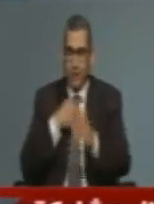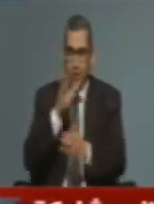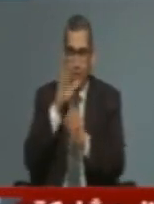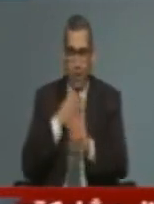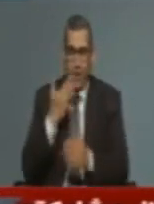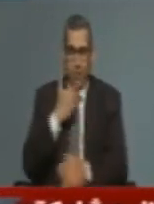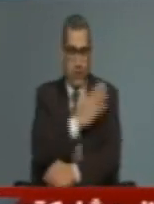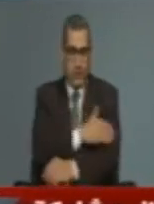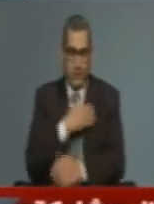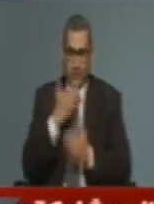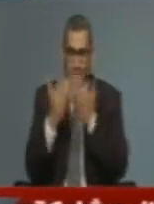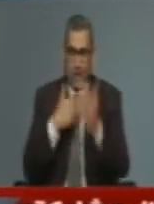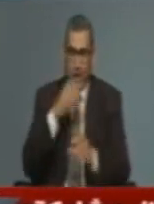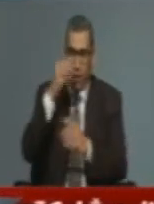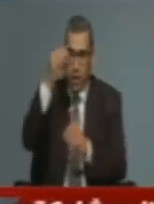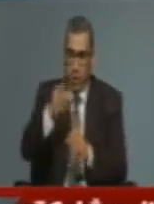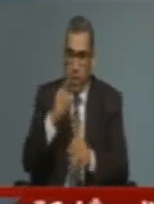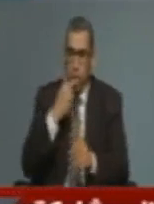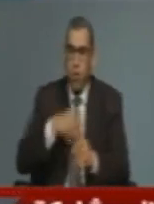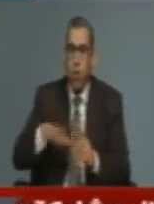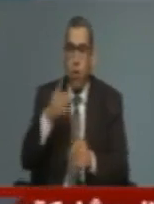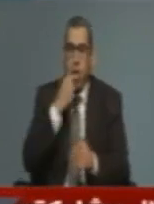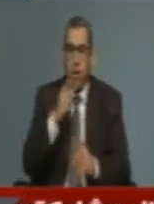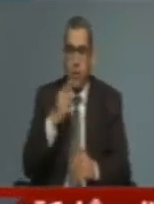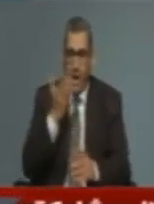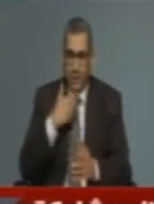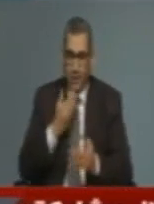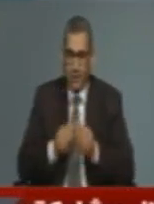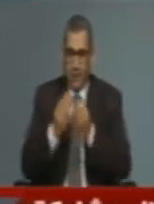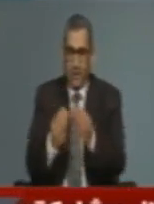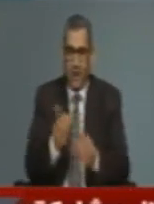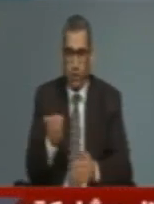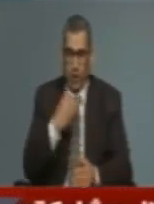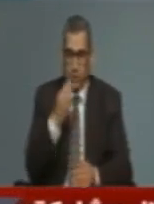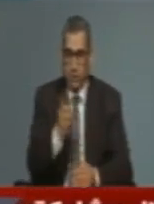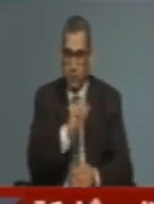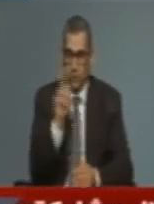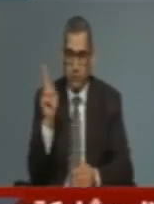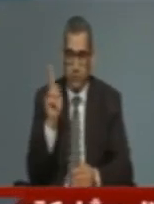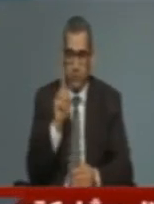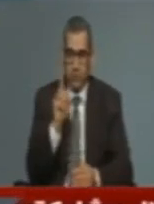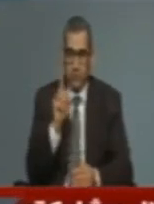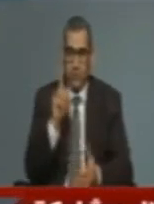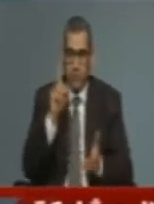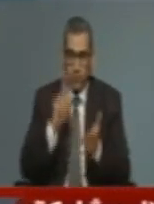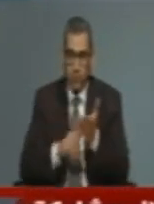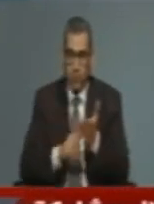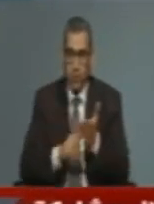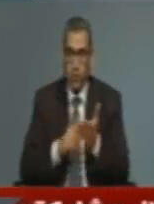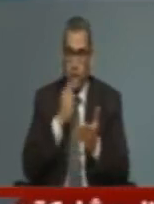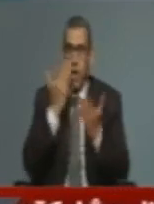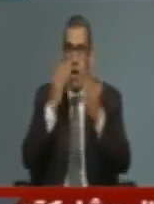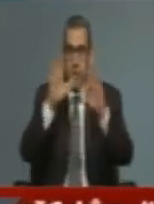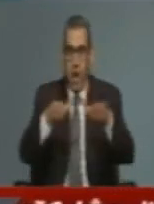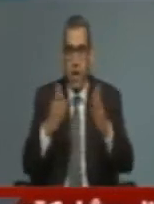دي فلوس مصر، يعني مش صحيح ده يخليك ويخليك. انا